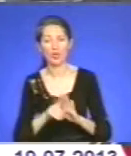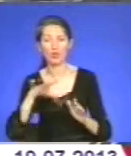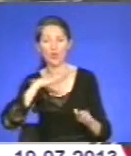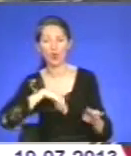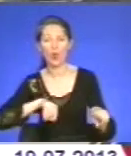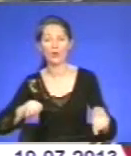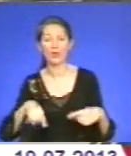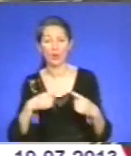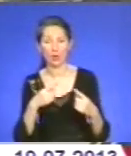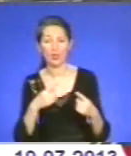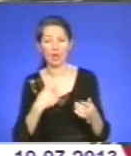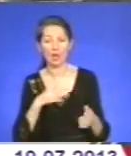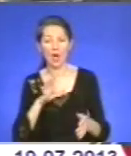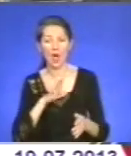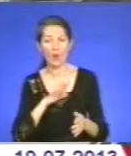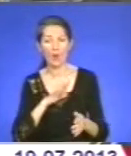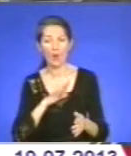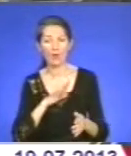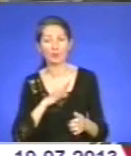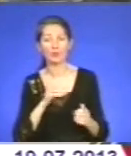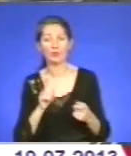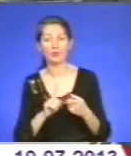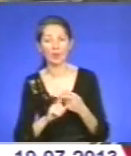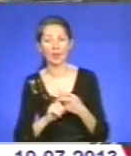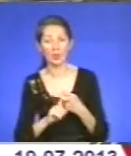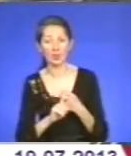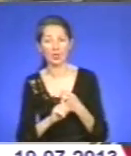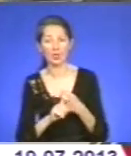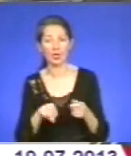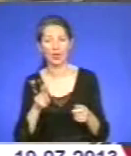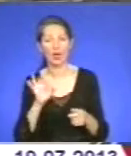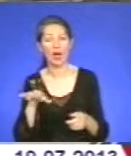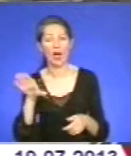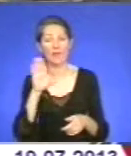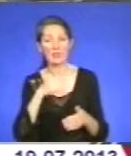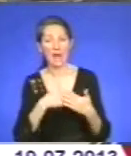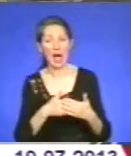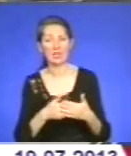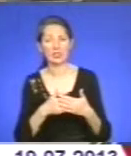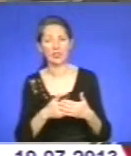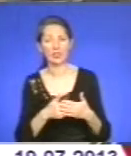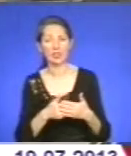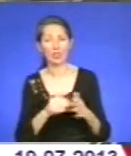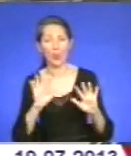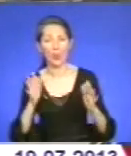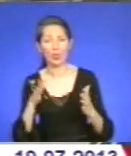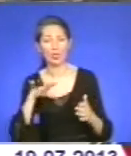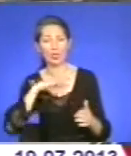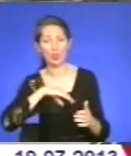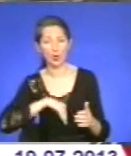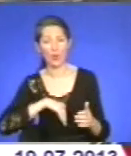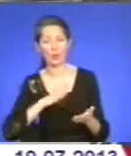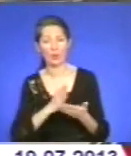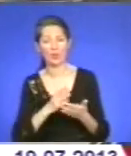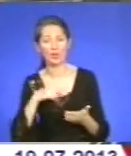відродження, я був сопричасний до всіх активних подій духовних, мається